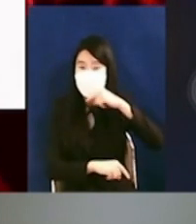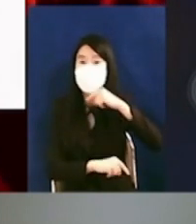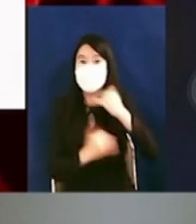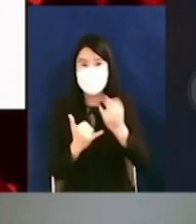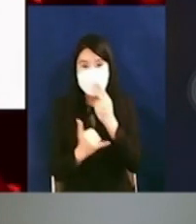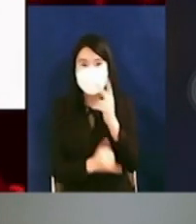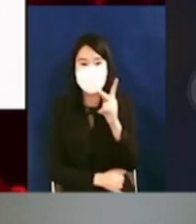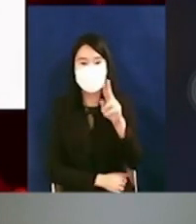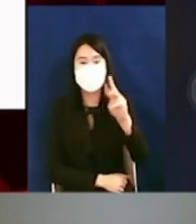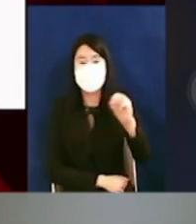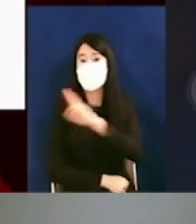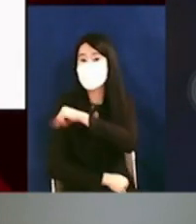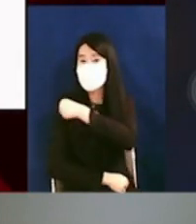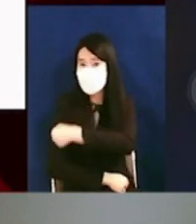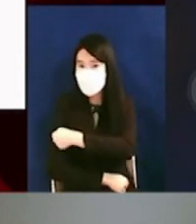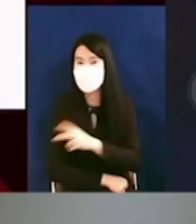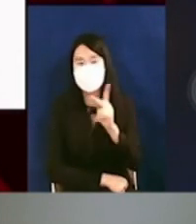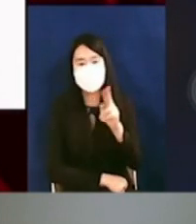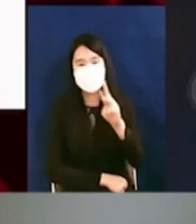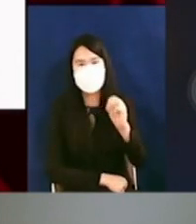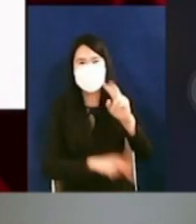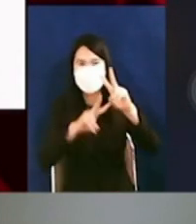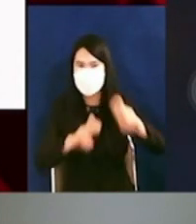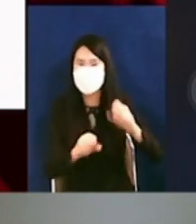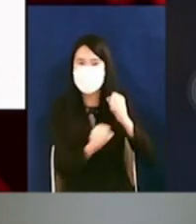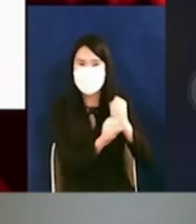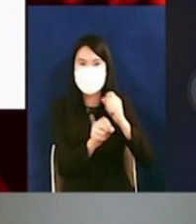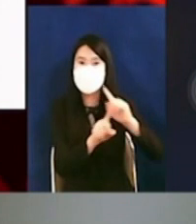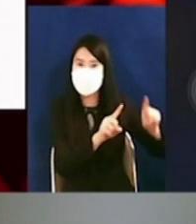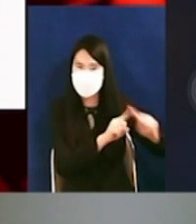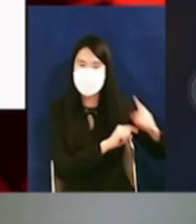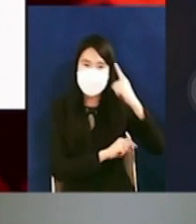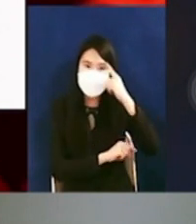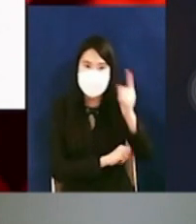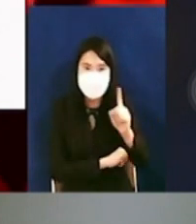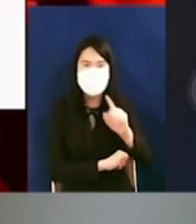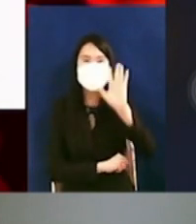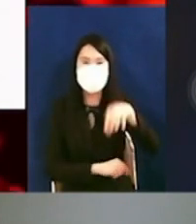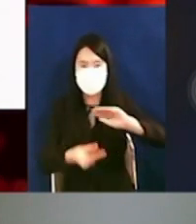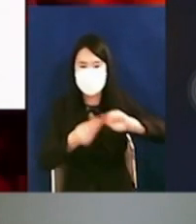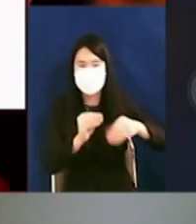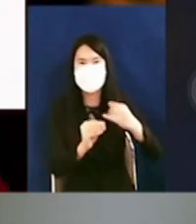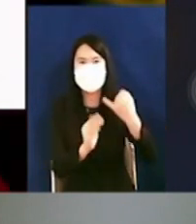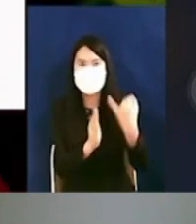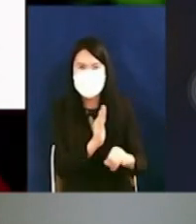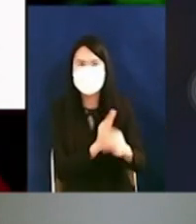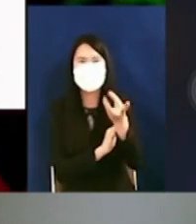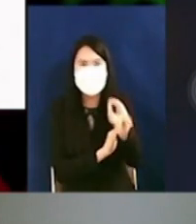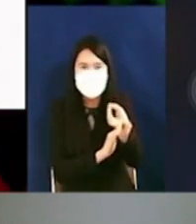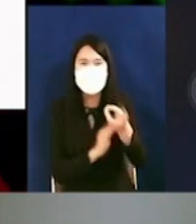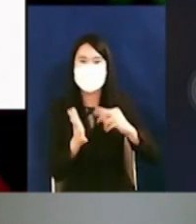าวกรมการแพทย์แผนไทยและการแพทย์ทางเลือกที่อยู่ในแวดวงการวิจัยตรงนี้เนี่ยได้ค้นพบความผิดพลาดของสถิติ1จุดที่ว่